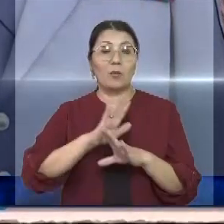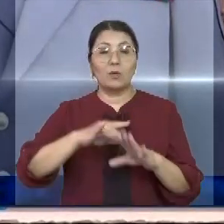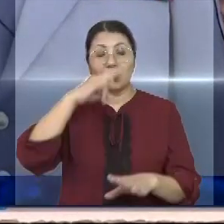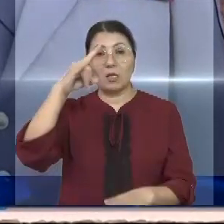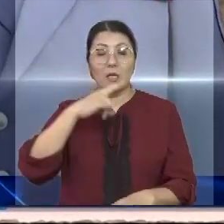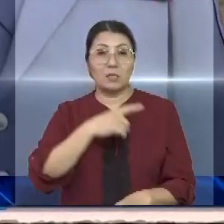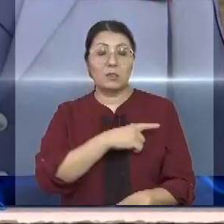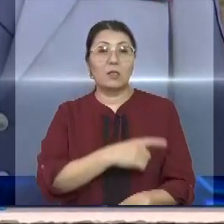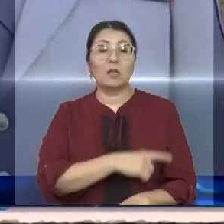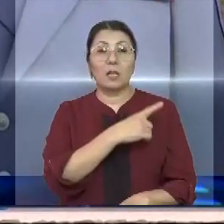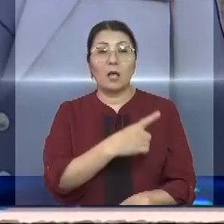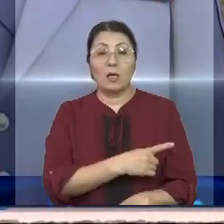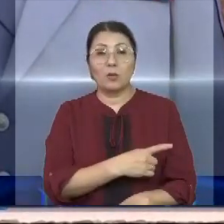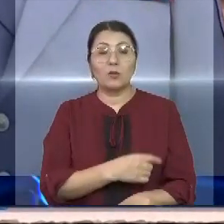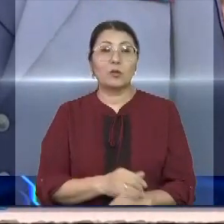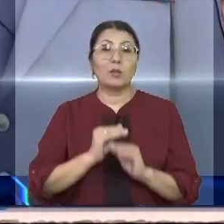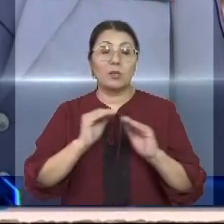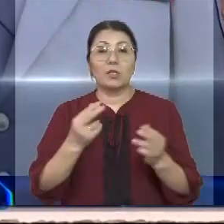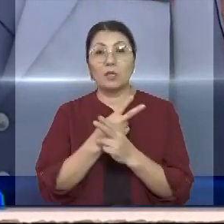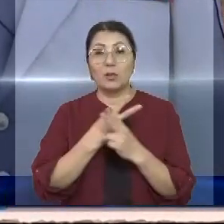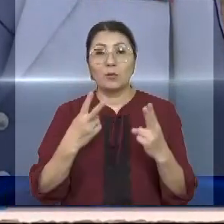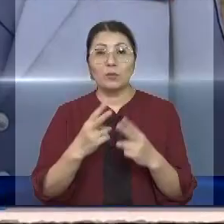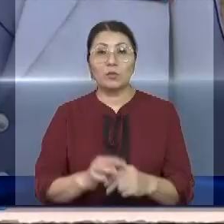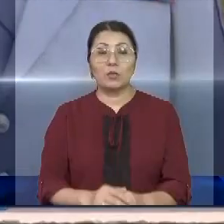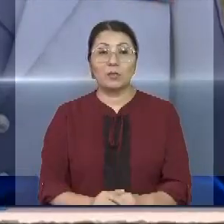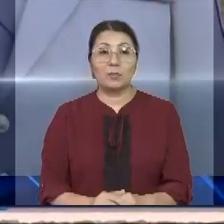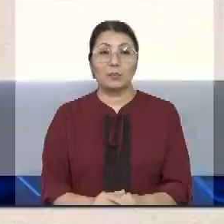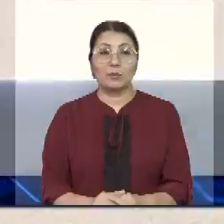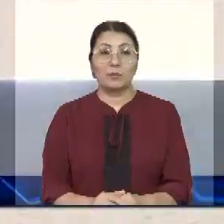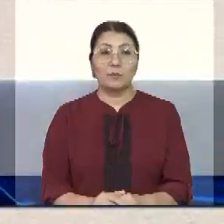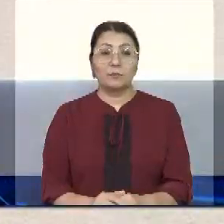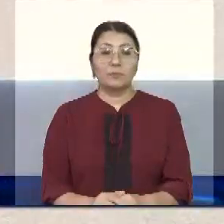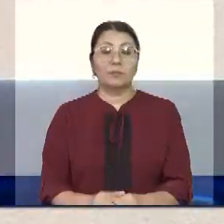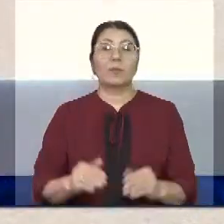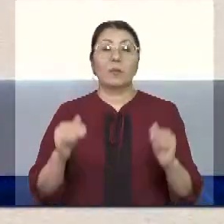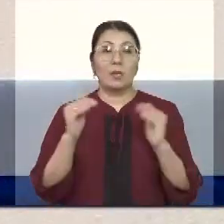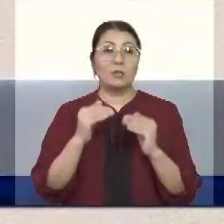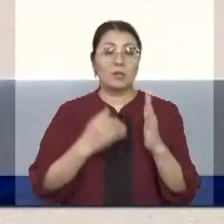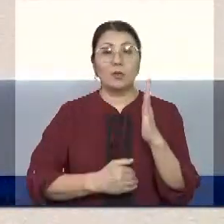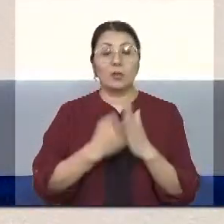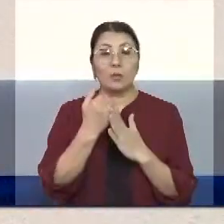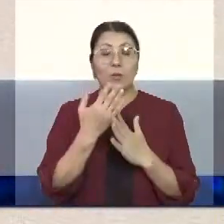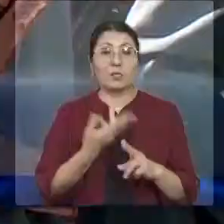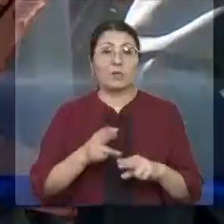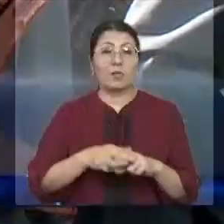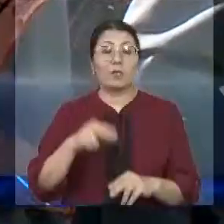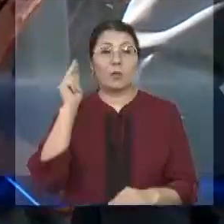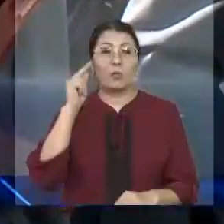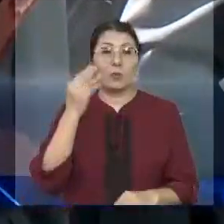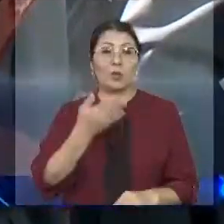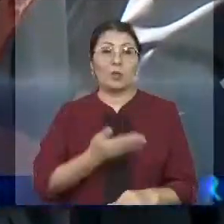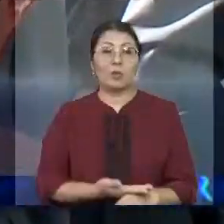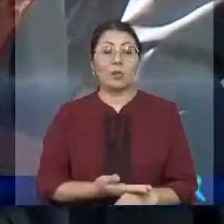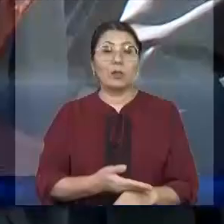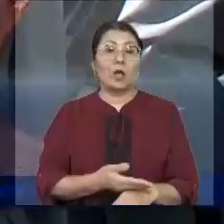қарулы күштерінің деңгейінде көрсетеді деп айтсам артық емес қой деп ойлаймын. Институттың деңгейі жоғары, сондықтан мұнда оқуға түсу де